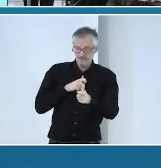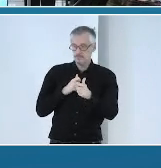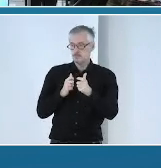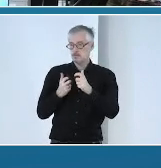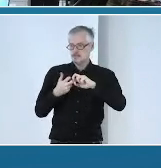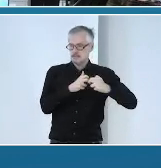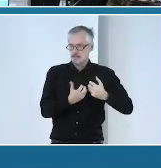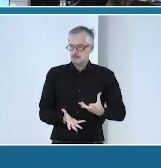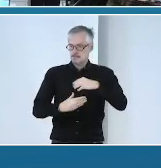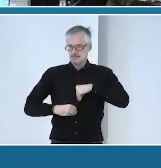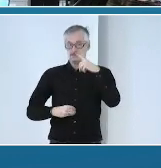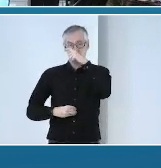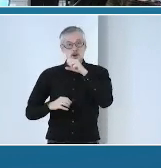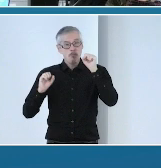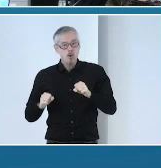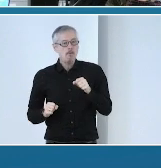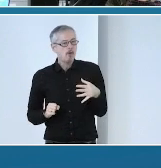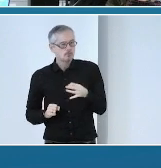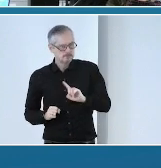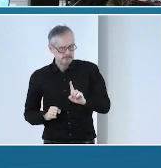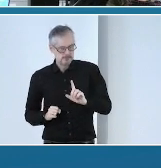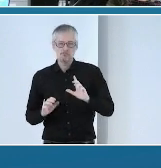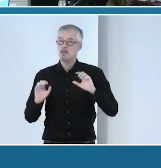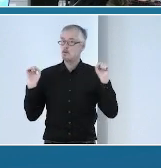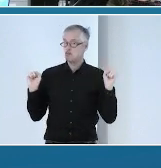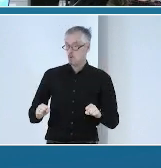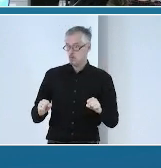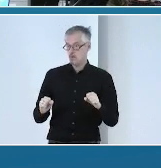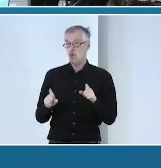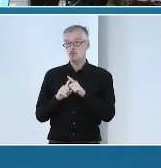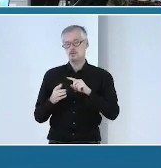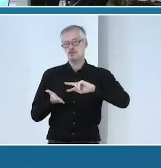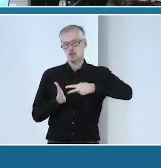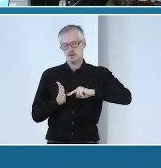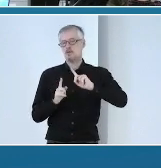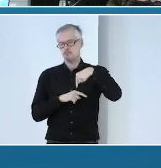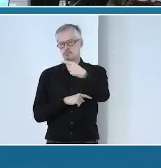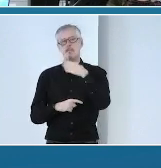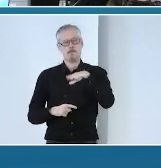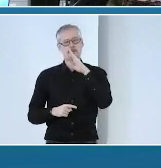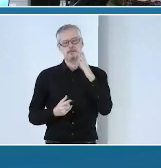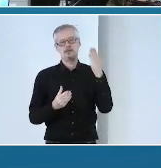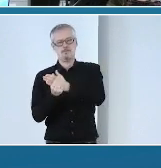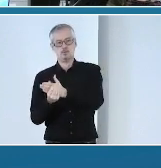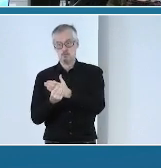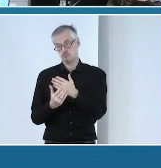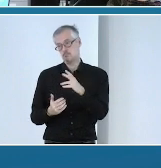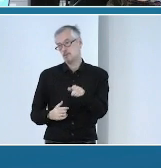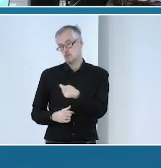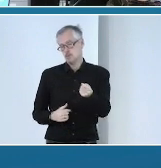influence sur ce développement de la syntaxe. La géométrie, on verra cet après-midi, c'est la même